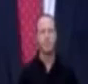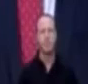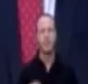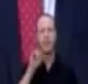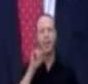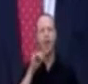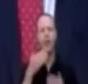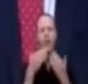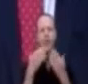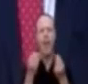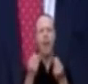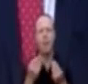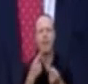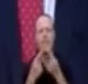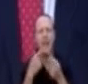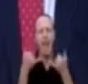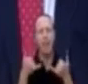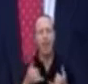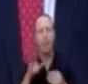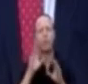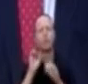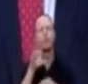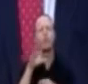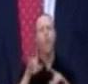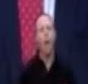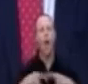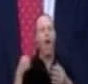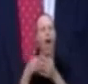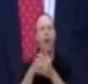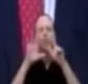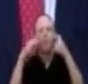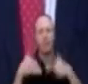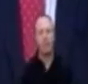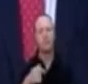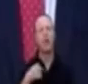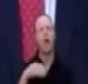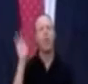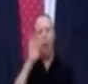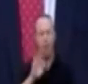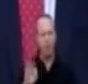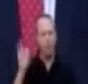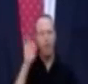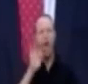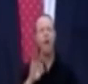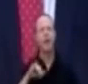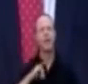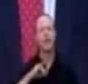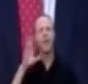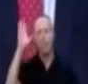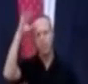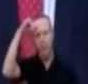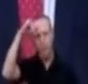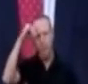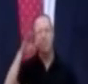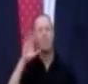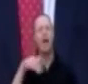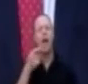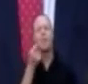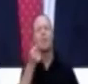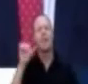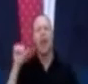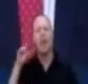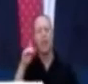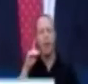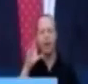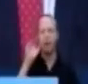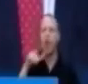ירון, תודה רבה. שיחת היום בשידור חי עד 7:30, ואנחנו עדיין בענייני טראמפ, וגם קצת אילנה דיין.